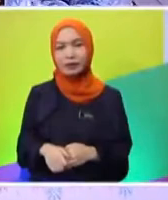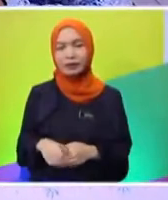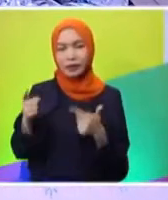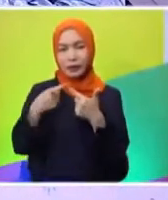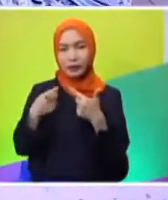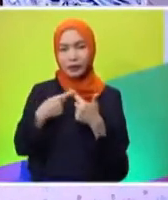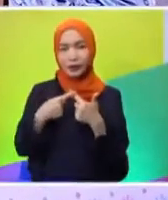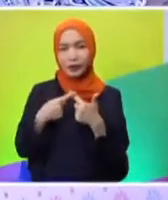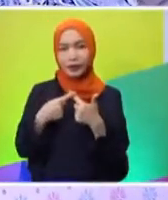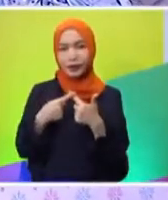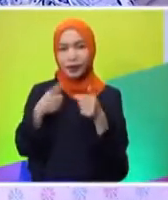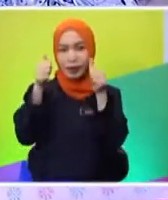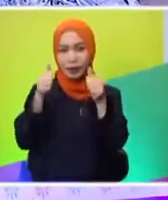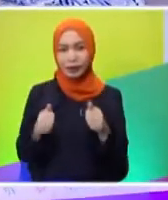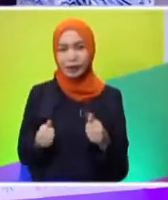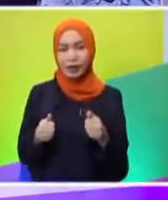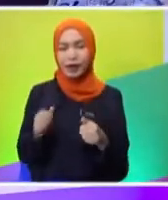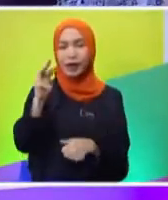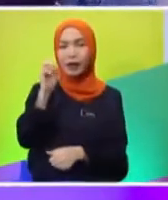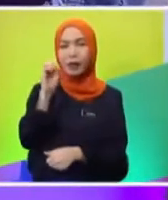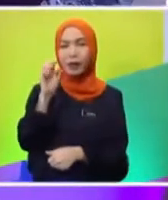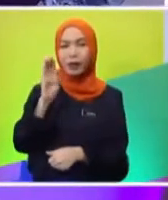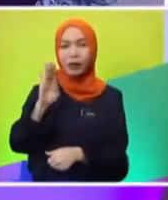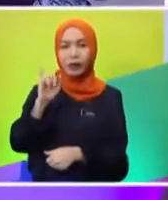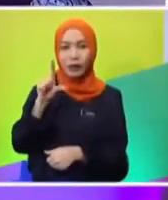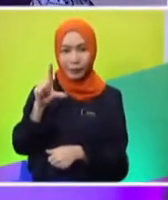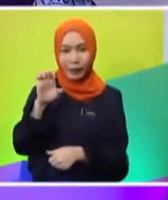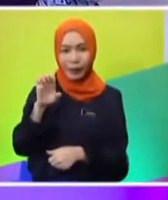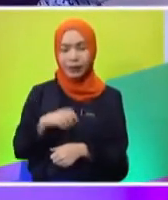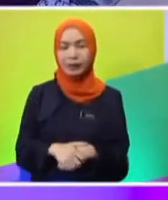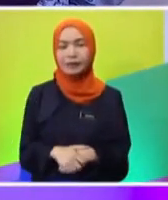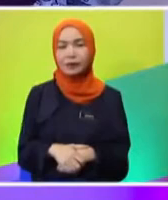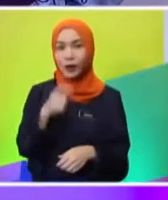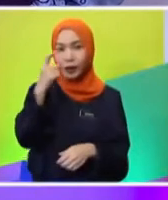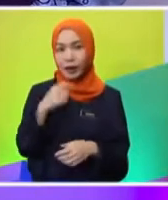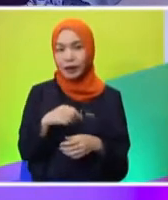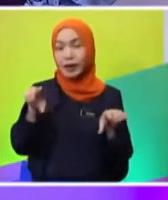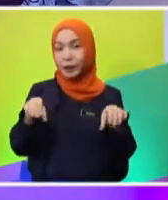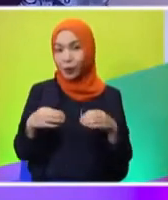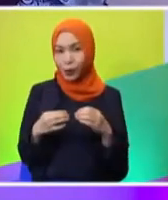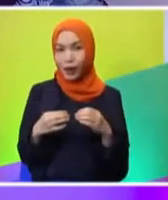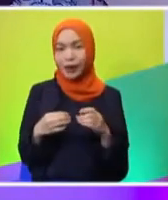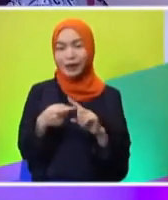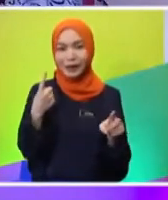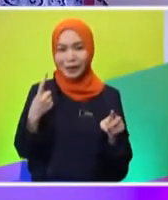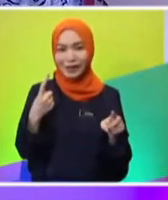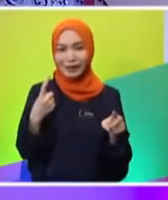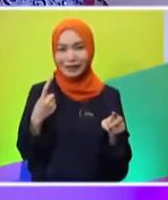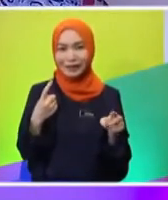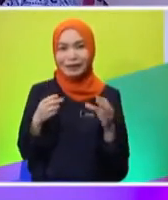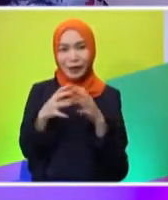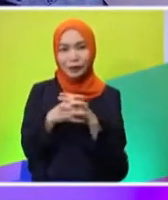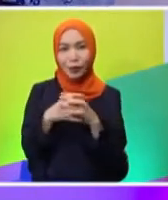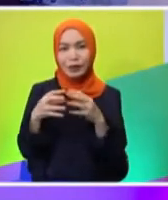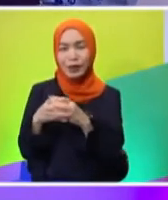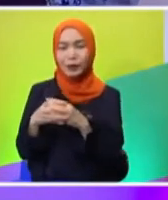yaitu aca-mobile aca-mobile ini melalui cantuman bahan-bahannya kecil selalunya Dhani akan digantung pada cycling